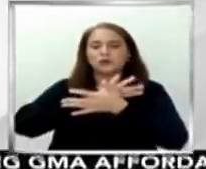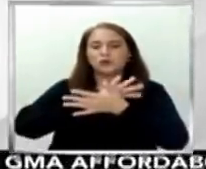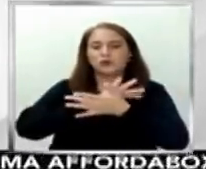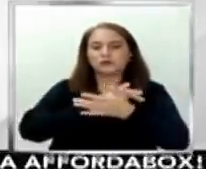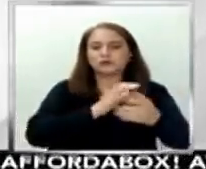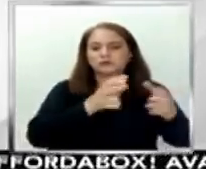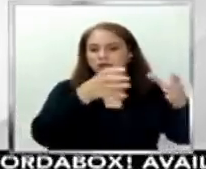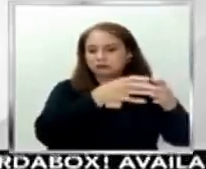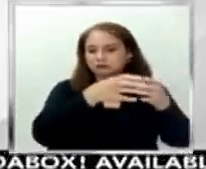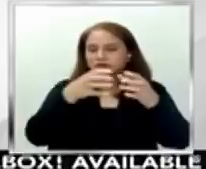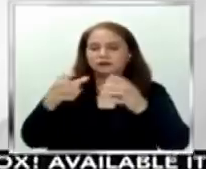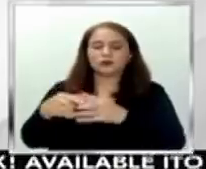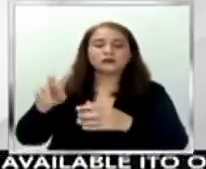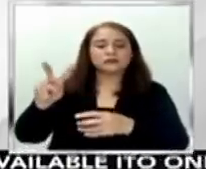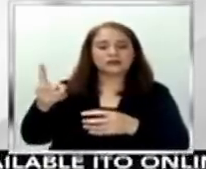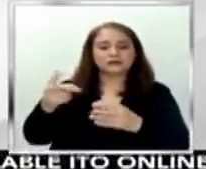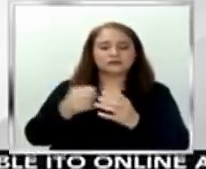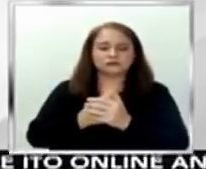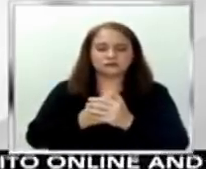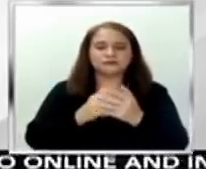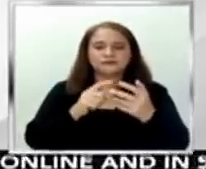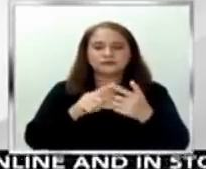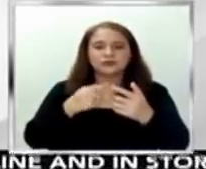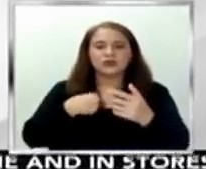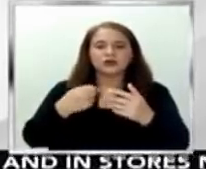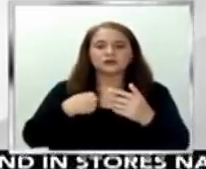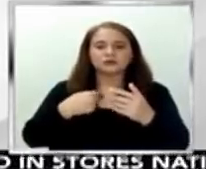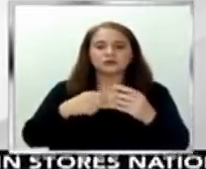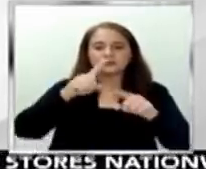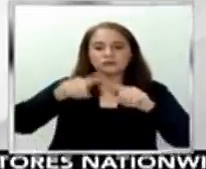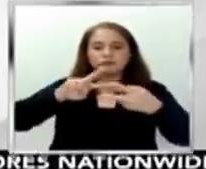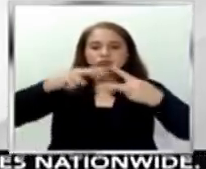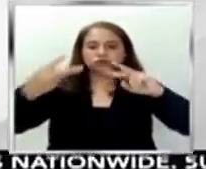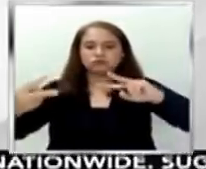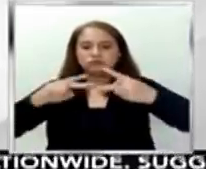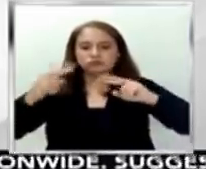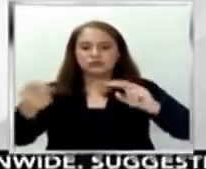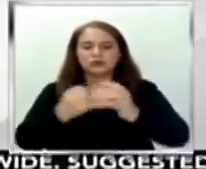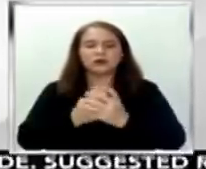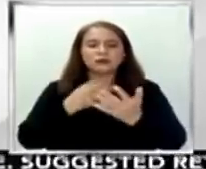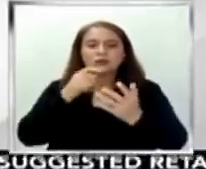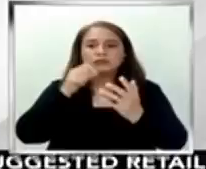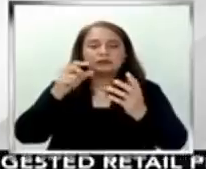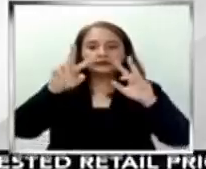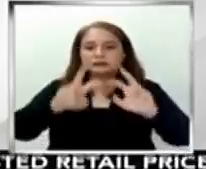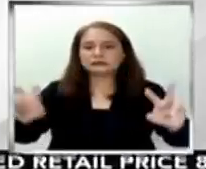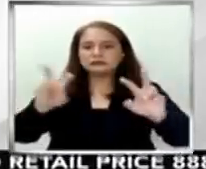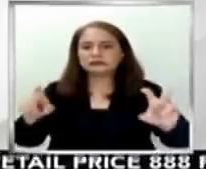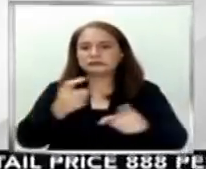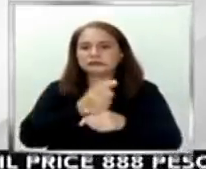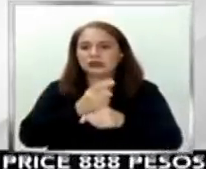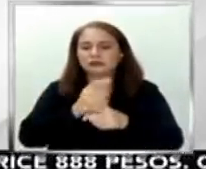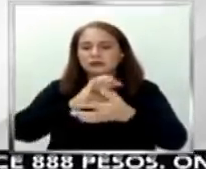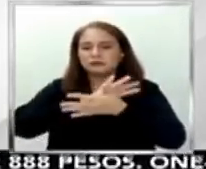one. Number two, yung coming of the variant. Number three, hindi natin ina-analyze mabuti yung cases natin